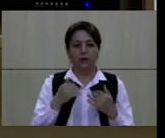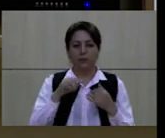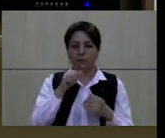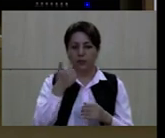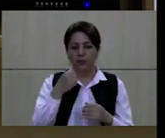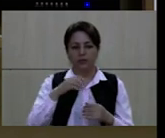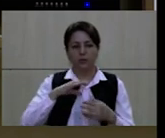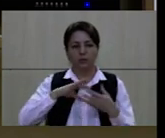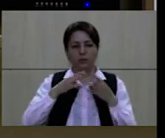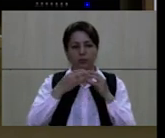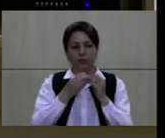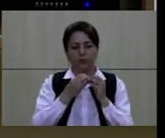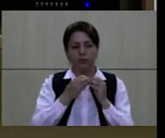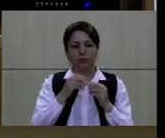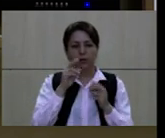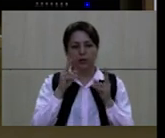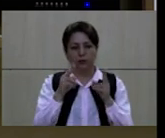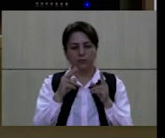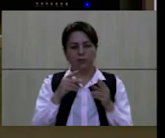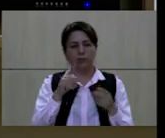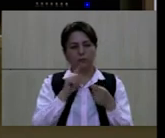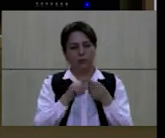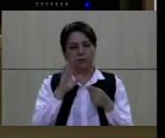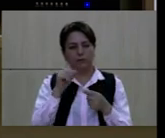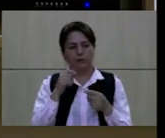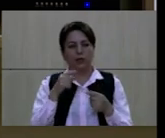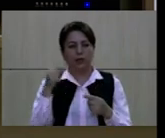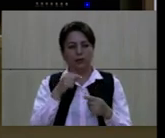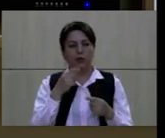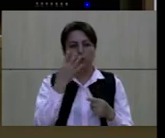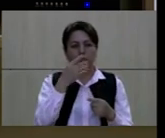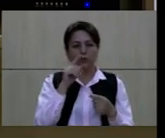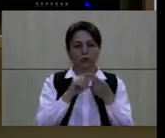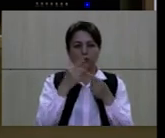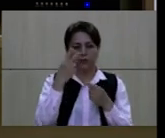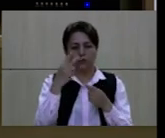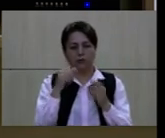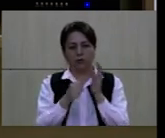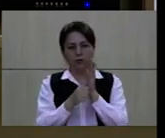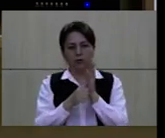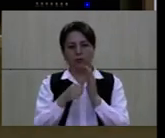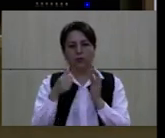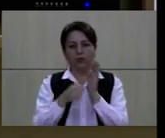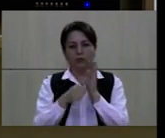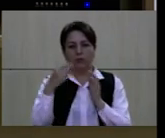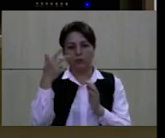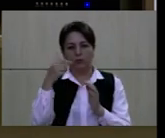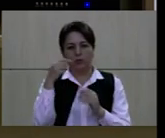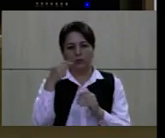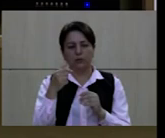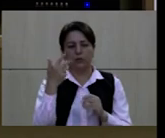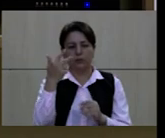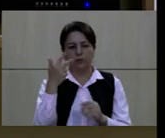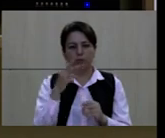butun qismlarni qo'shamiz va ayiramiz. 4 ga 2 ni qo'shsak 6, 6 dan 3 ni ayirsak 3 hosil